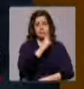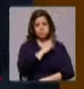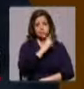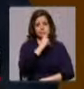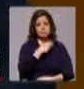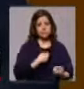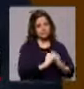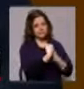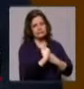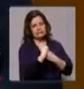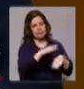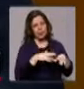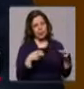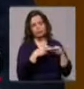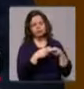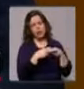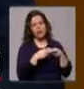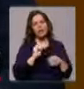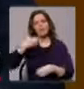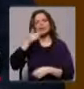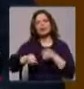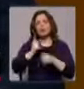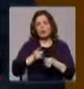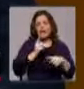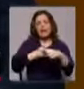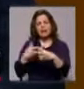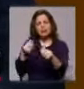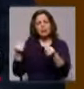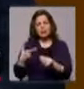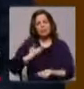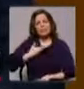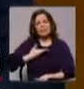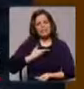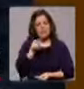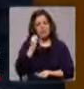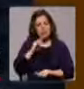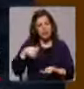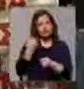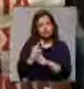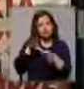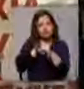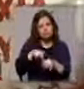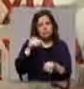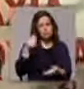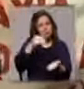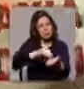de Bruxelas, mas atender aos milhões de gregos com dívidas fiscais e em situação de penúria.